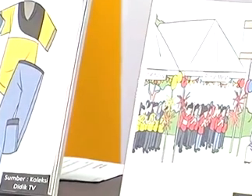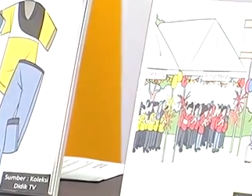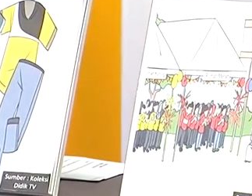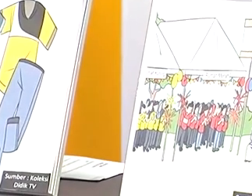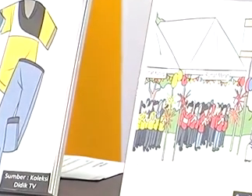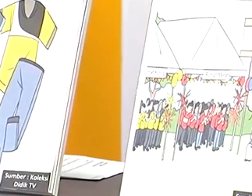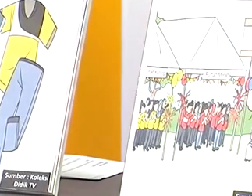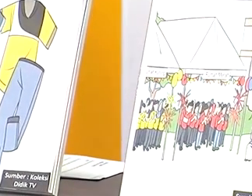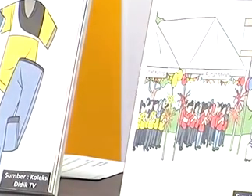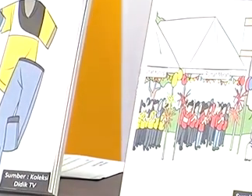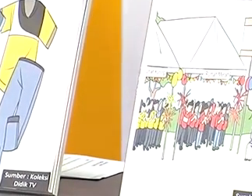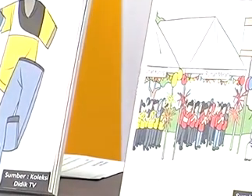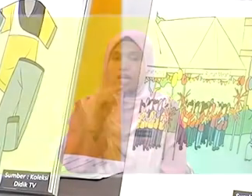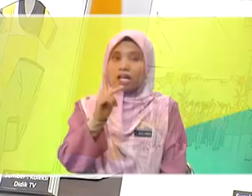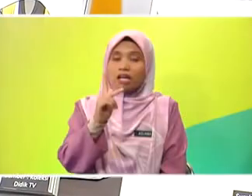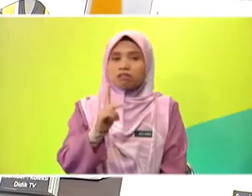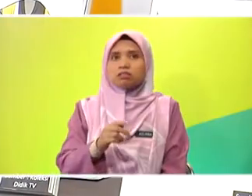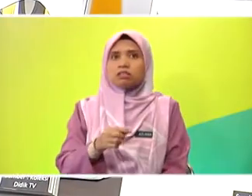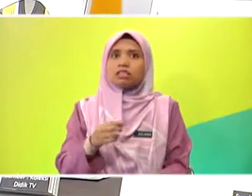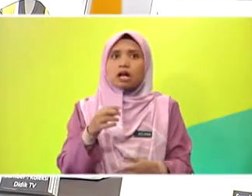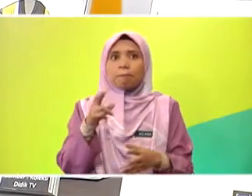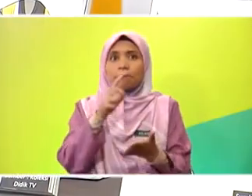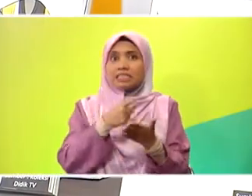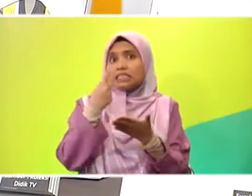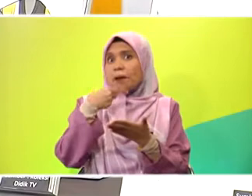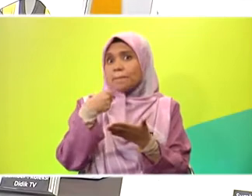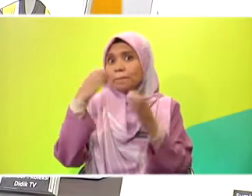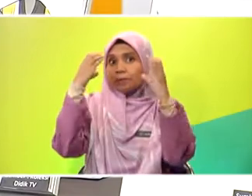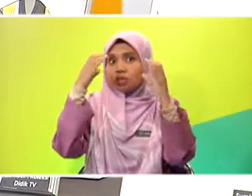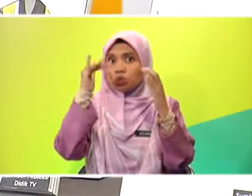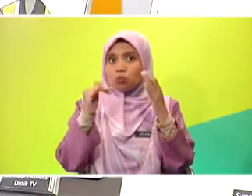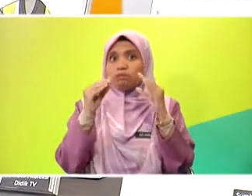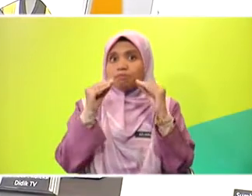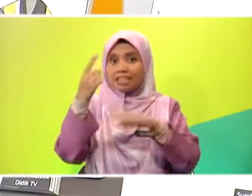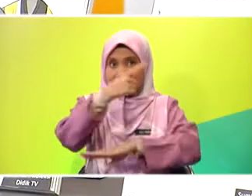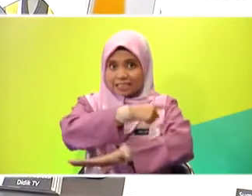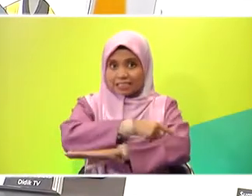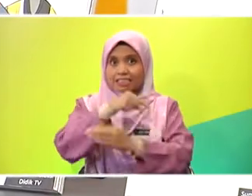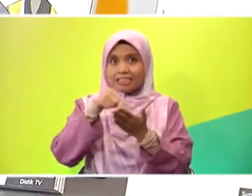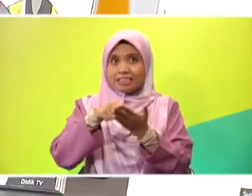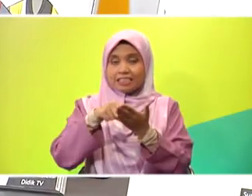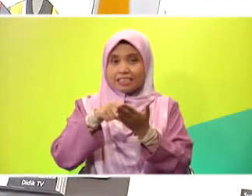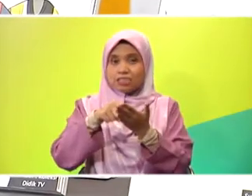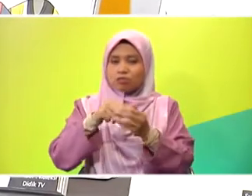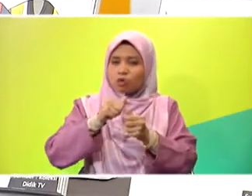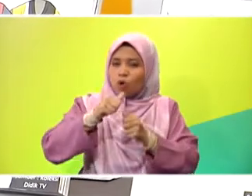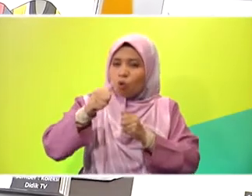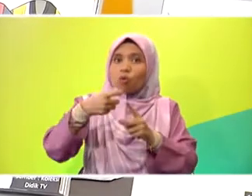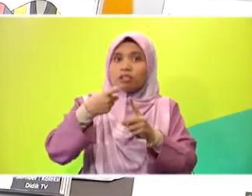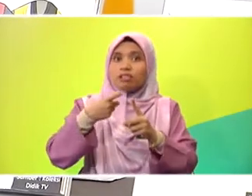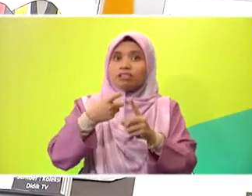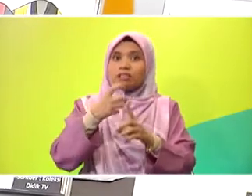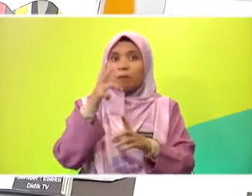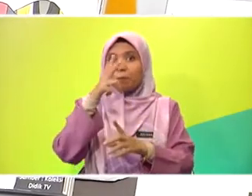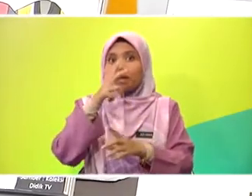oke itu dia tadi sedikit profile berkenaan dengan guru penyampai kita hari ini jauh datang dari meulake